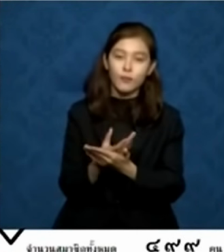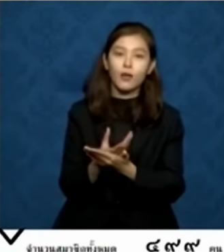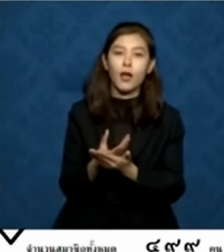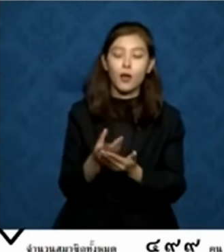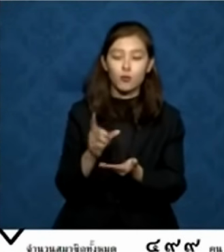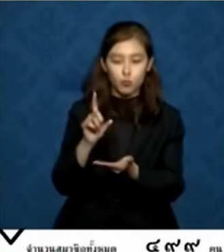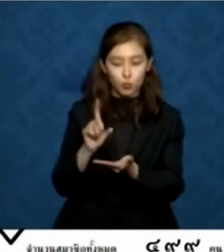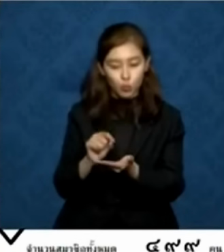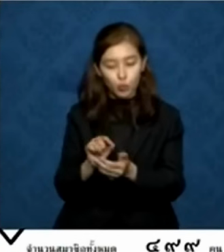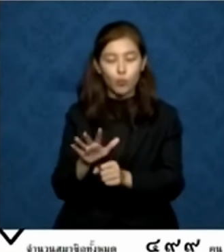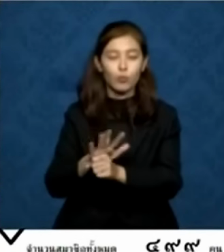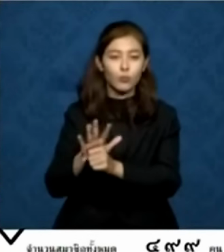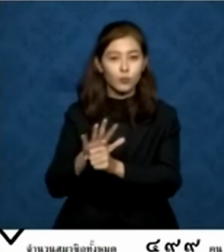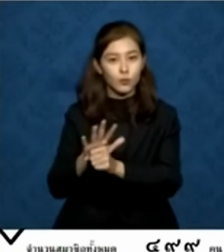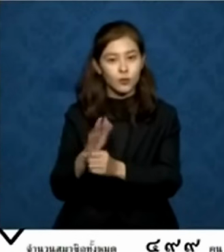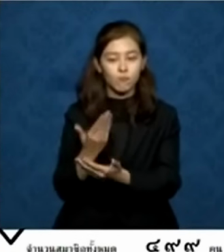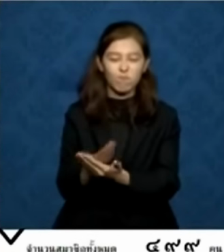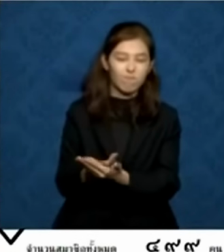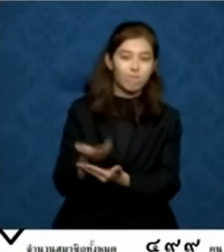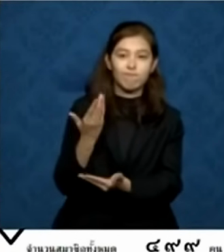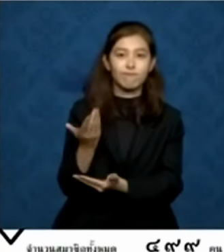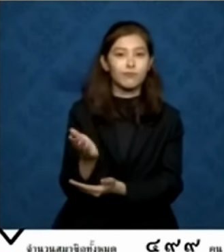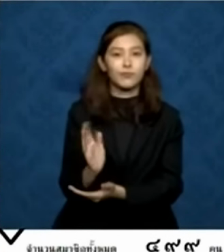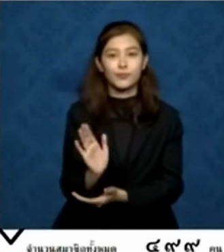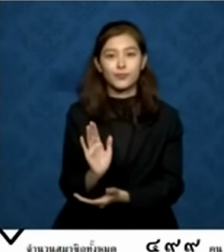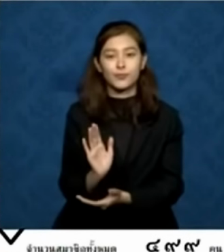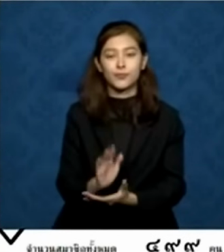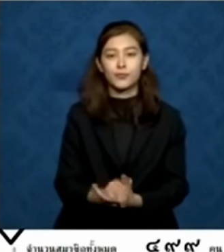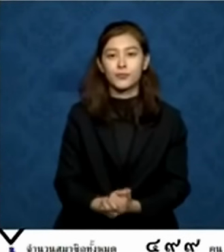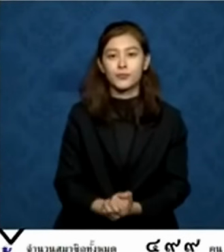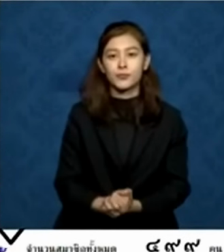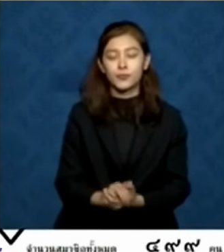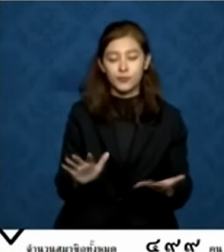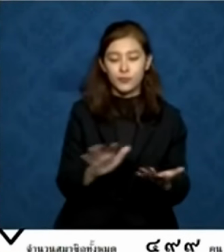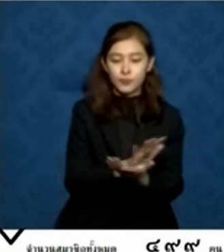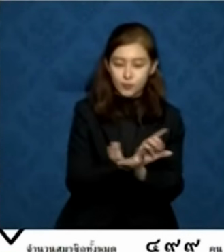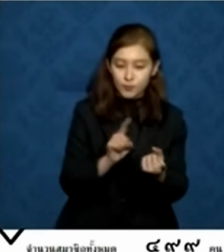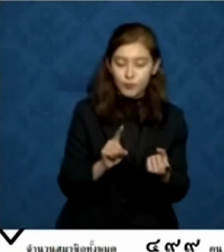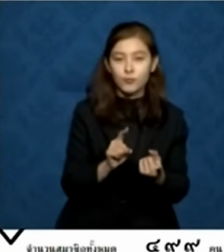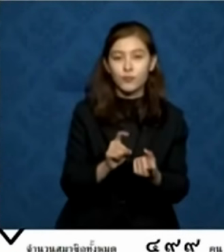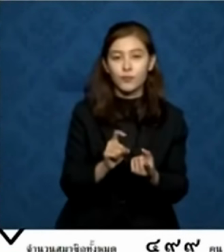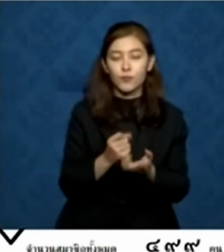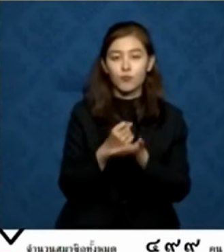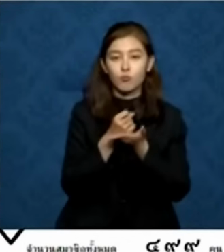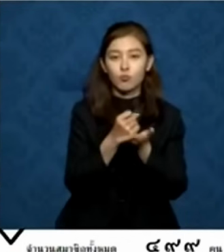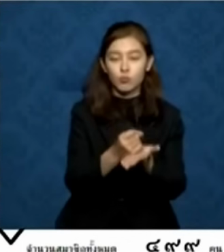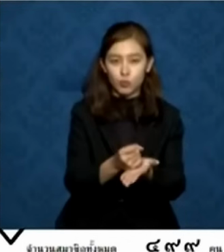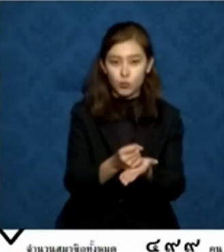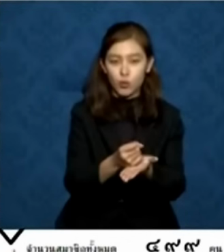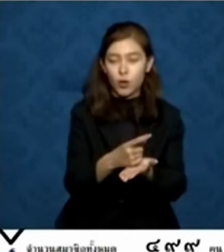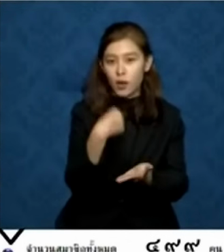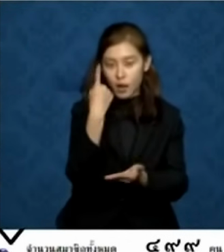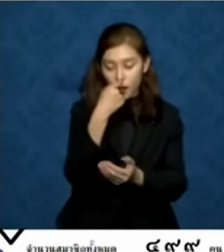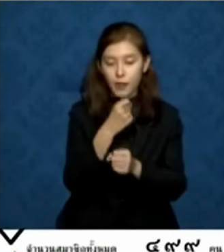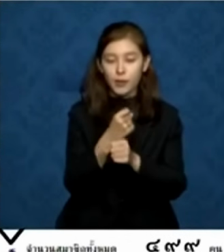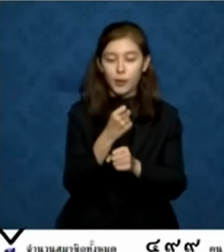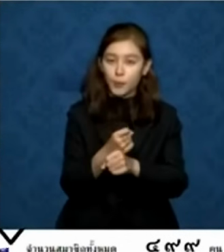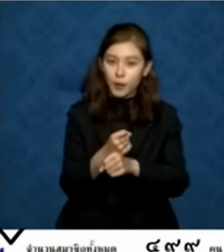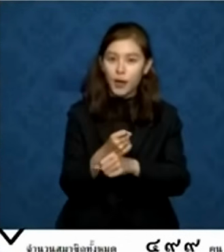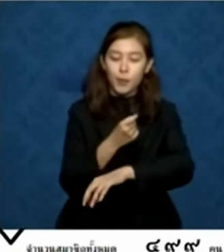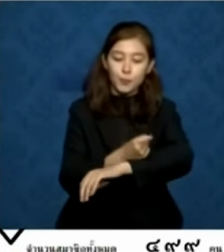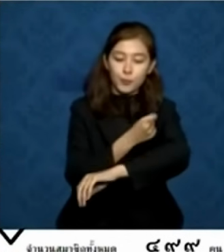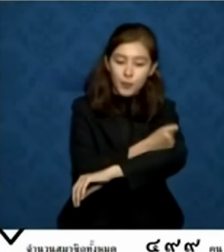มส่งเสริมสร้างหลักประกันสังคมและบริการสำหรับแรงงานในระบบและนอกระบบ